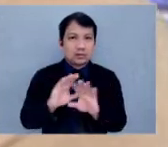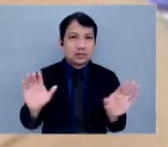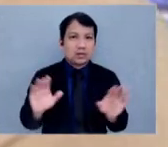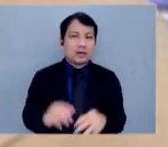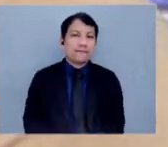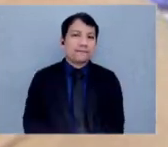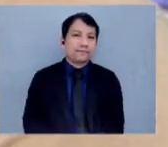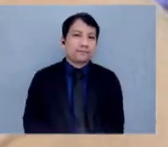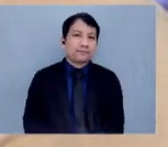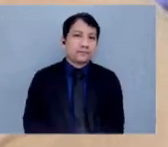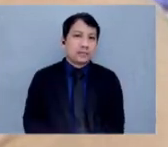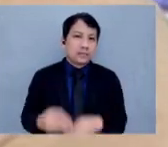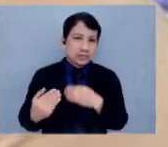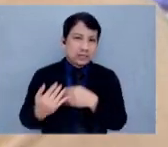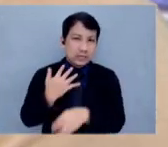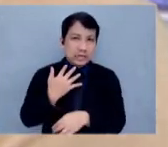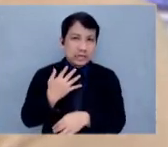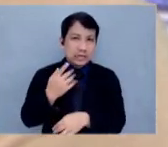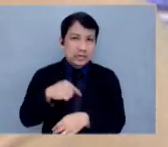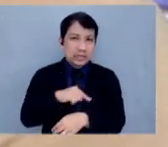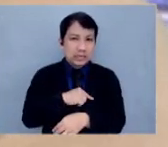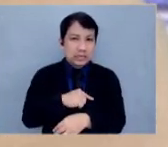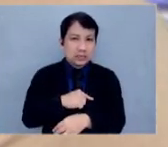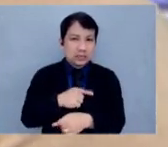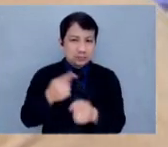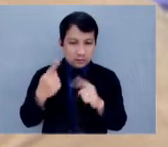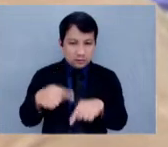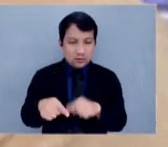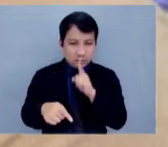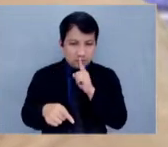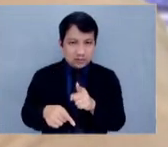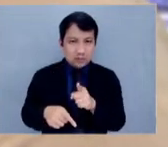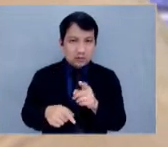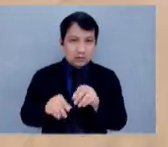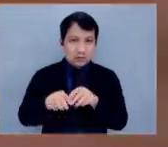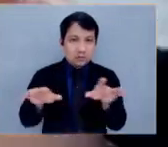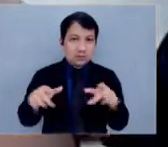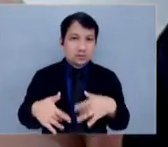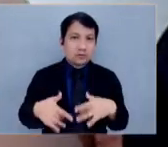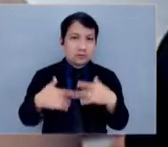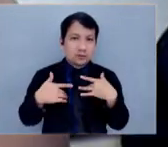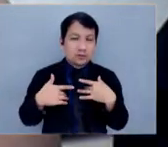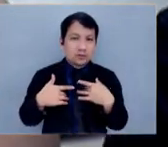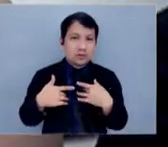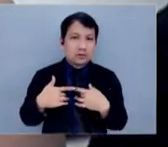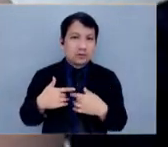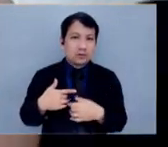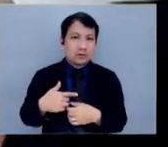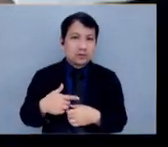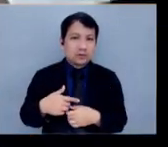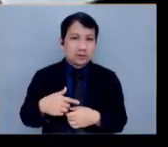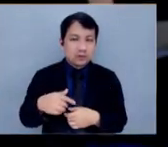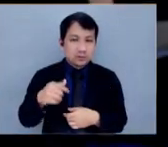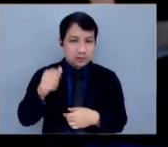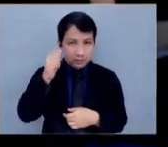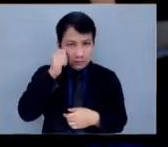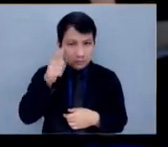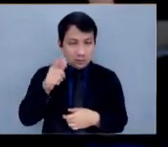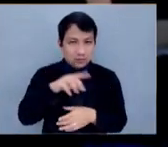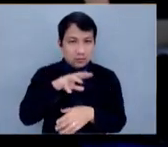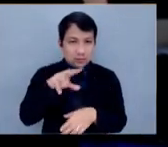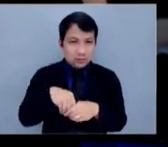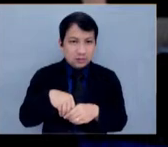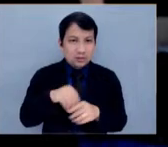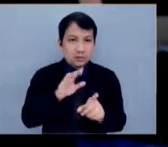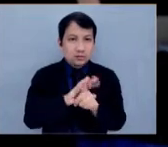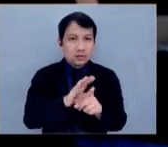nyo yun, it was something that happened and you can live a full life. Si Adrian Lindayag naman na kabilang sa mga bida ng